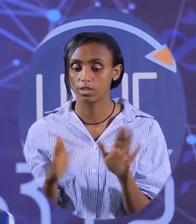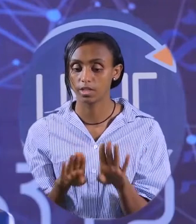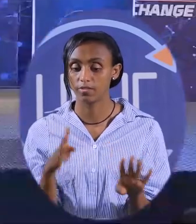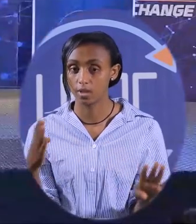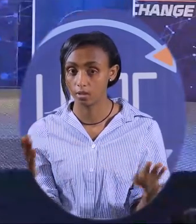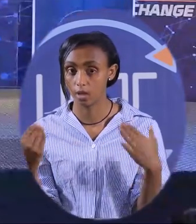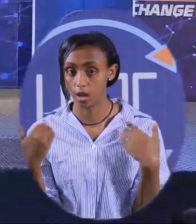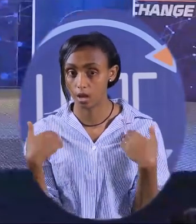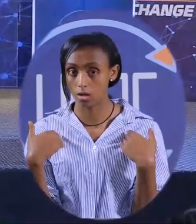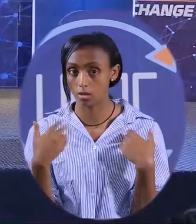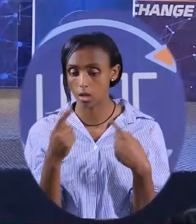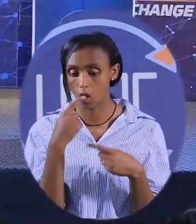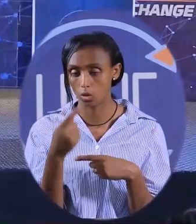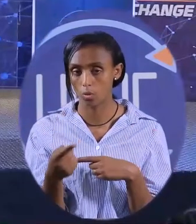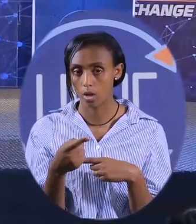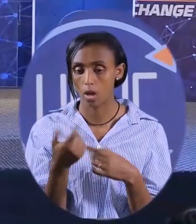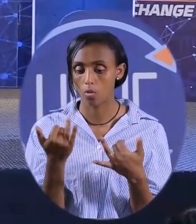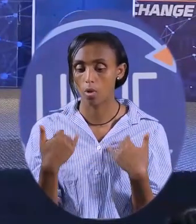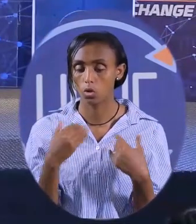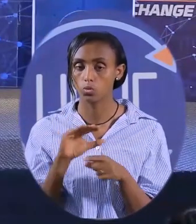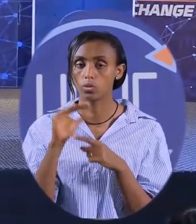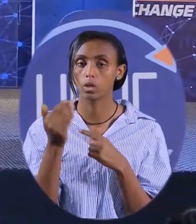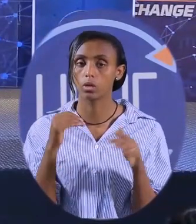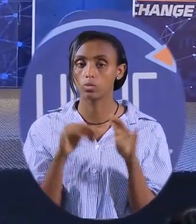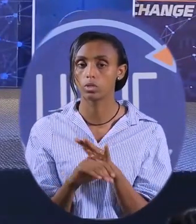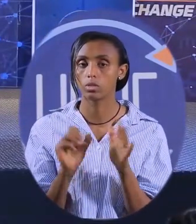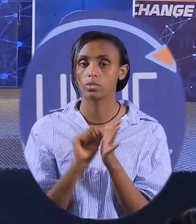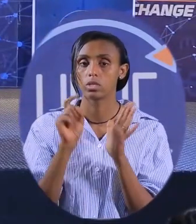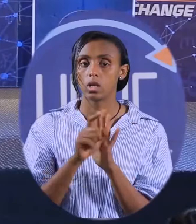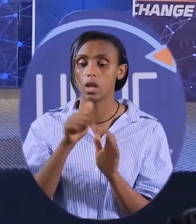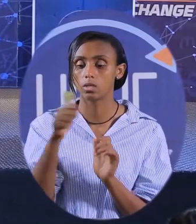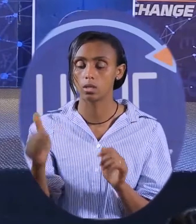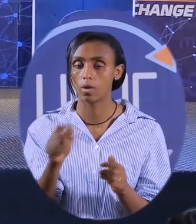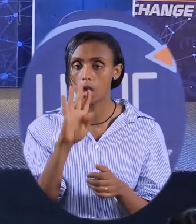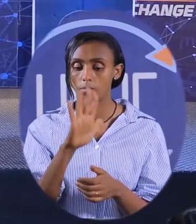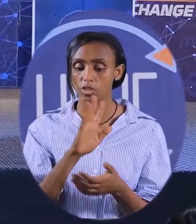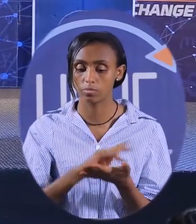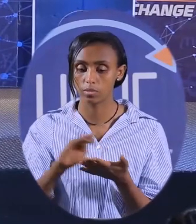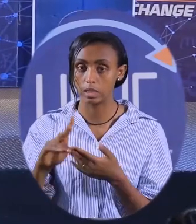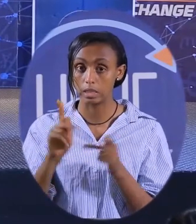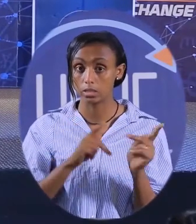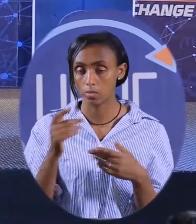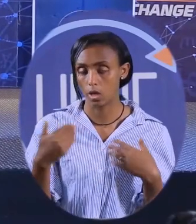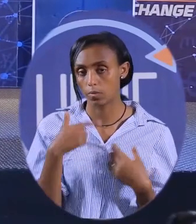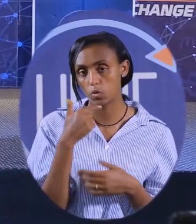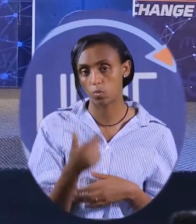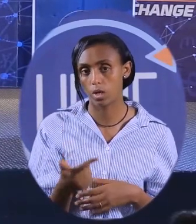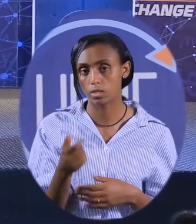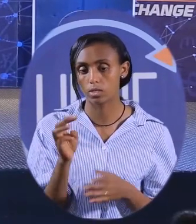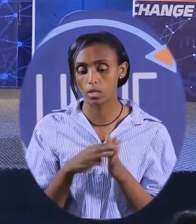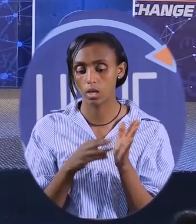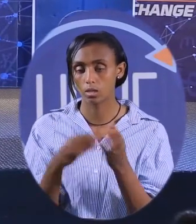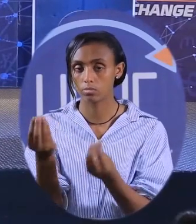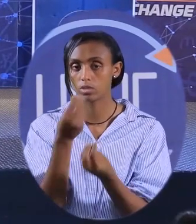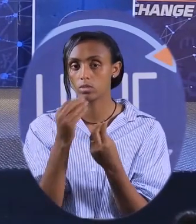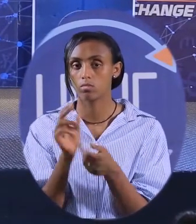ክፍተት እንዳለ ተናግሯል። አሁን ባለን ሁኔታ ለምሳሌ ለአዲስ አበባ 5 ሚሊዮን ህዝብ አለ ቢባል የሥርዓተ